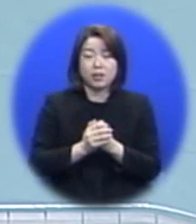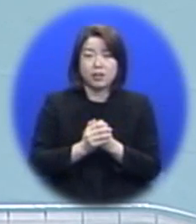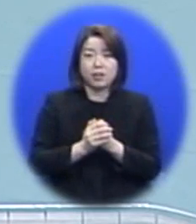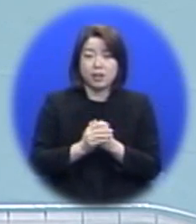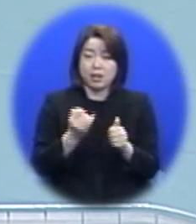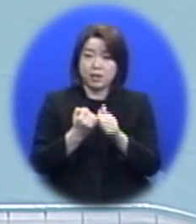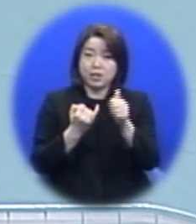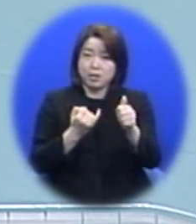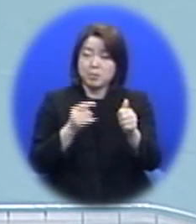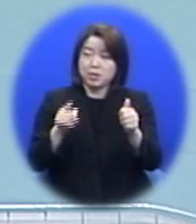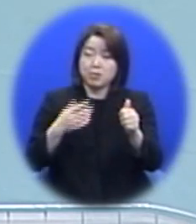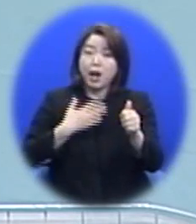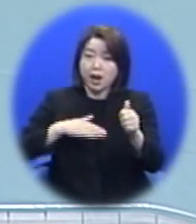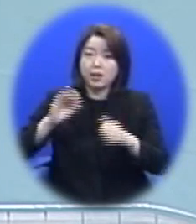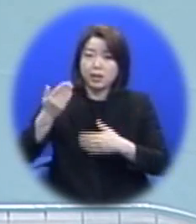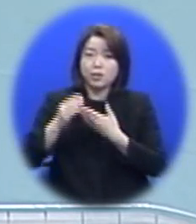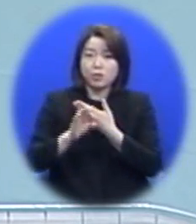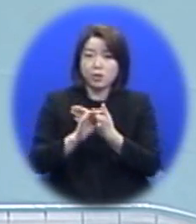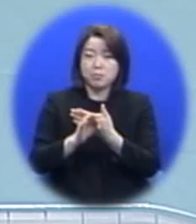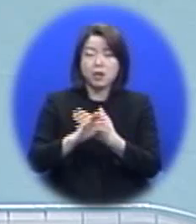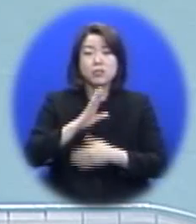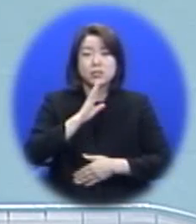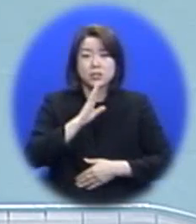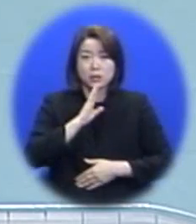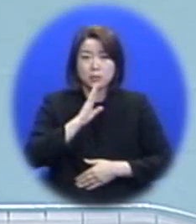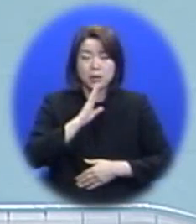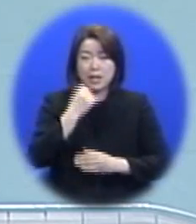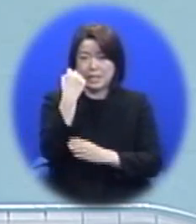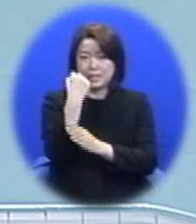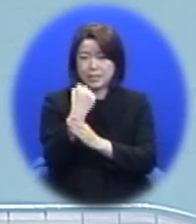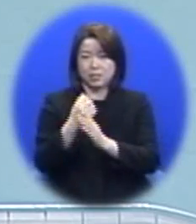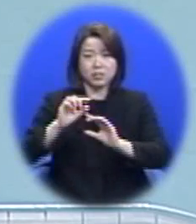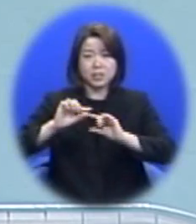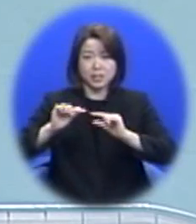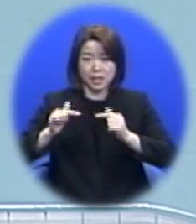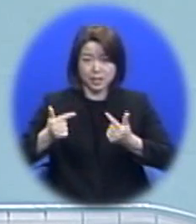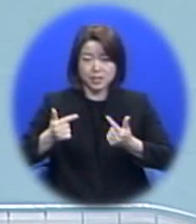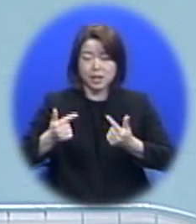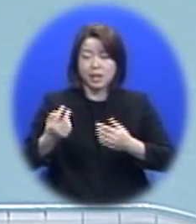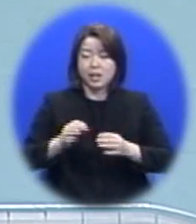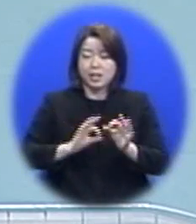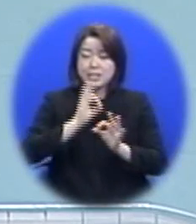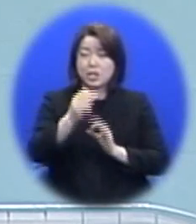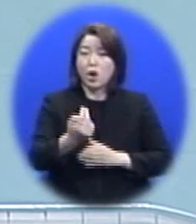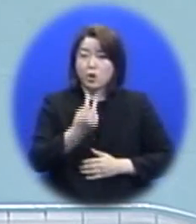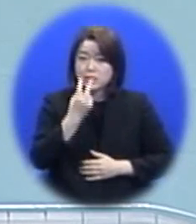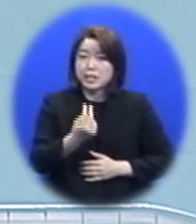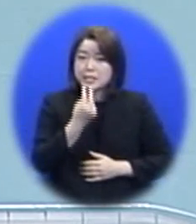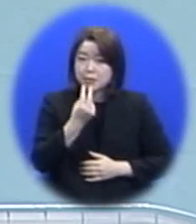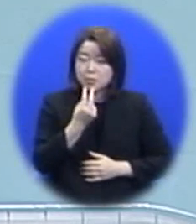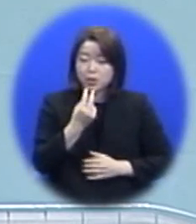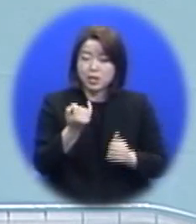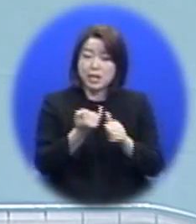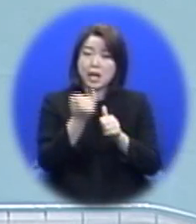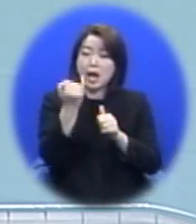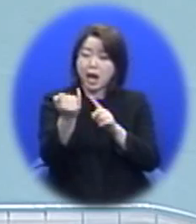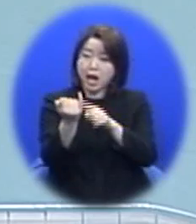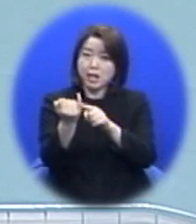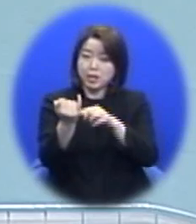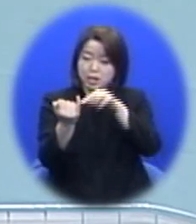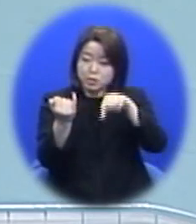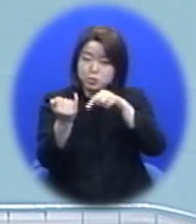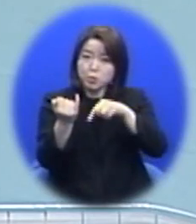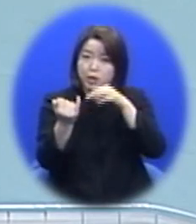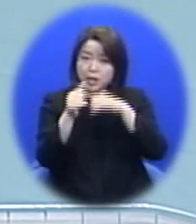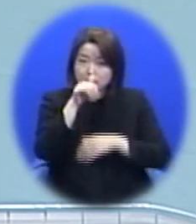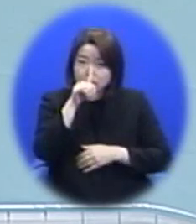남편이 그것을 알게 될 때 정말 썩지 아니할 영생의 생명이 아내 안에 있음을 남편이